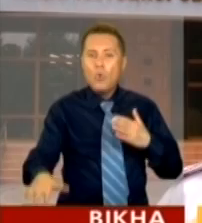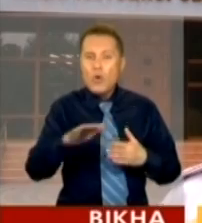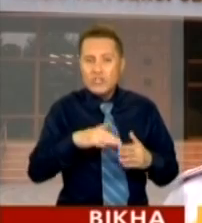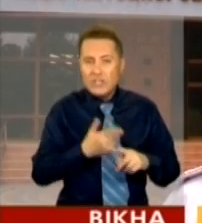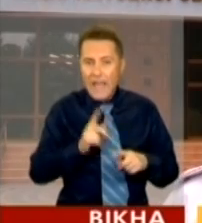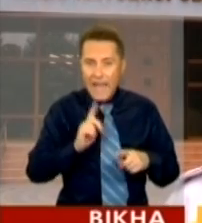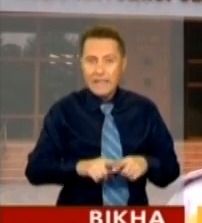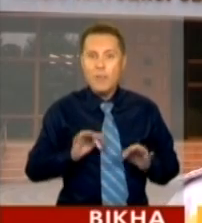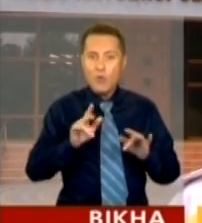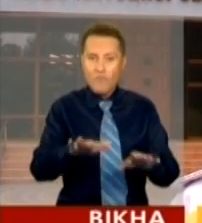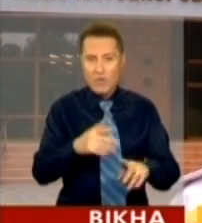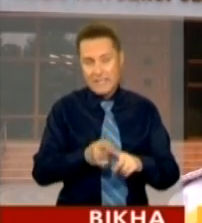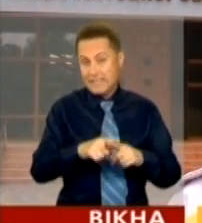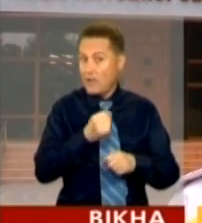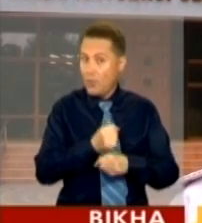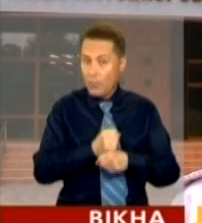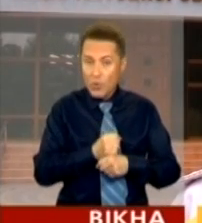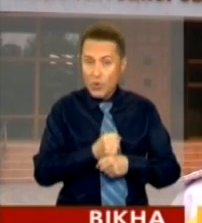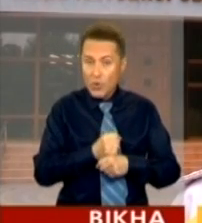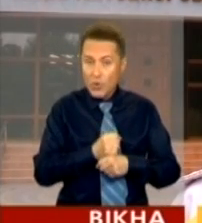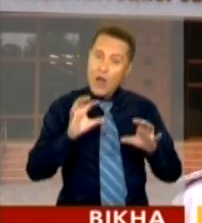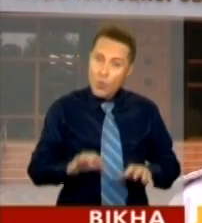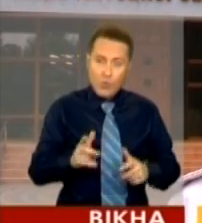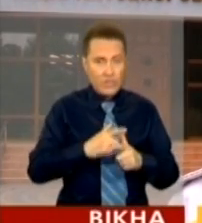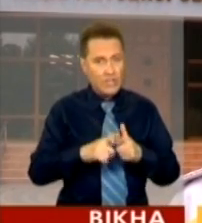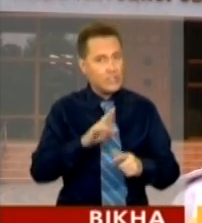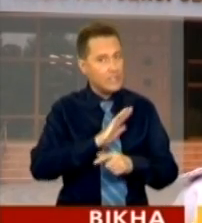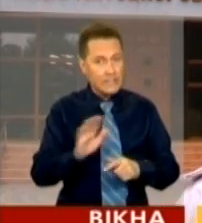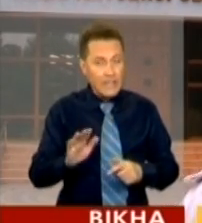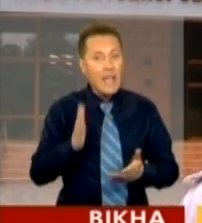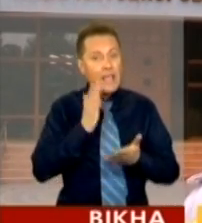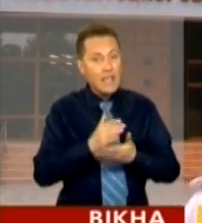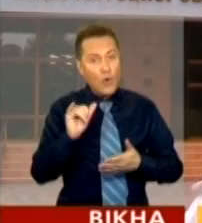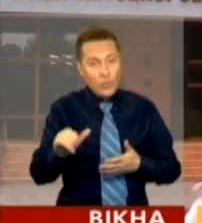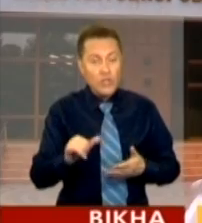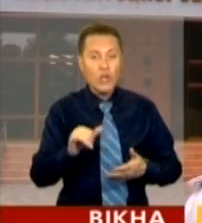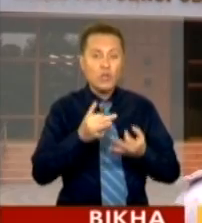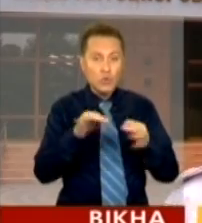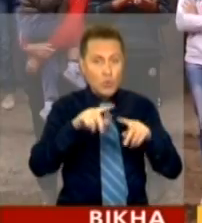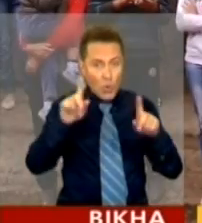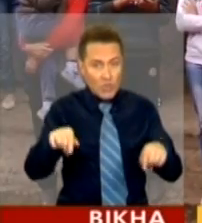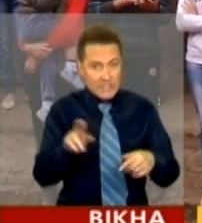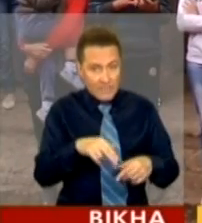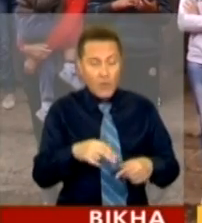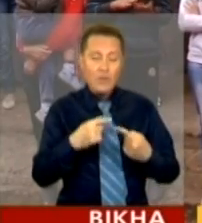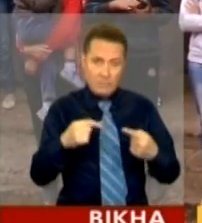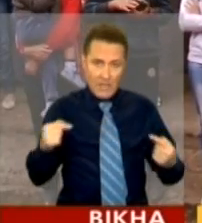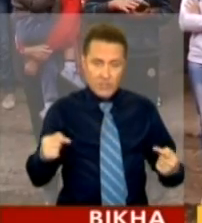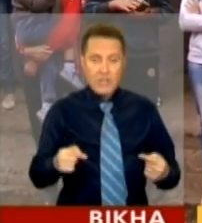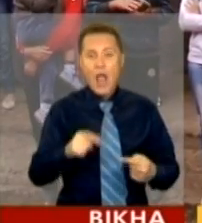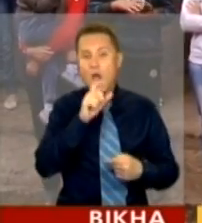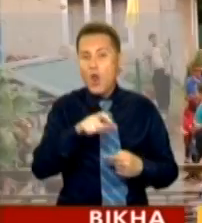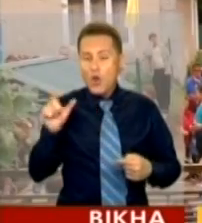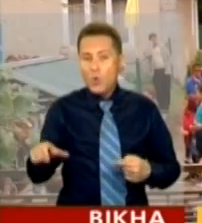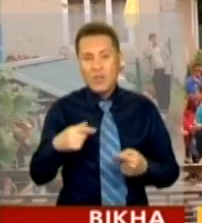якій проводяться роботи, чи законно проводяться ці роботи. Є у них всі дозволи, ну, все таке інше. Людям немає іншої ради,